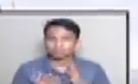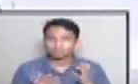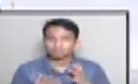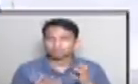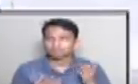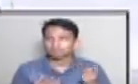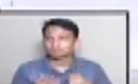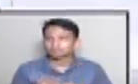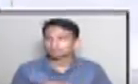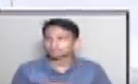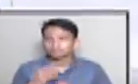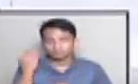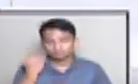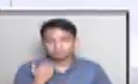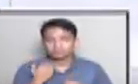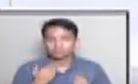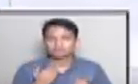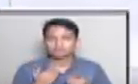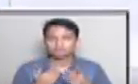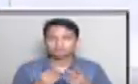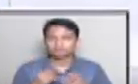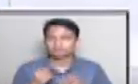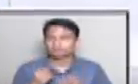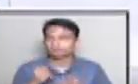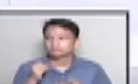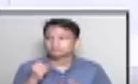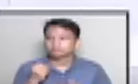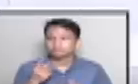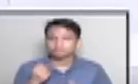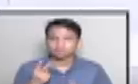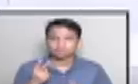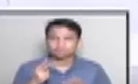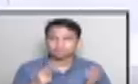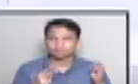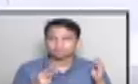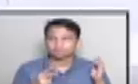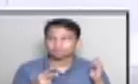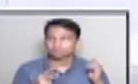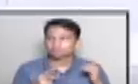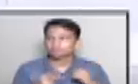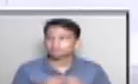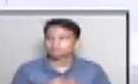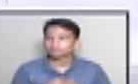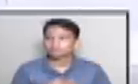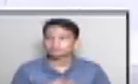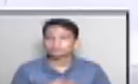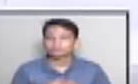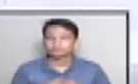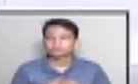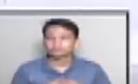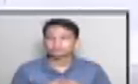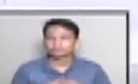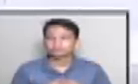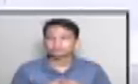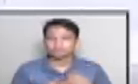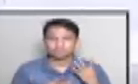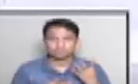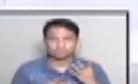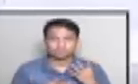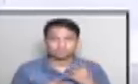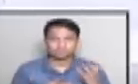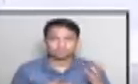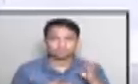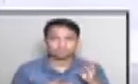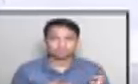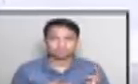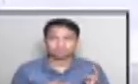Oh, kapos. Kapos ka ng 12 pesos. Dito, kapos din. Magkano? 420 lang dati, sir. Okay. So,